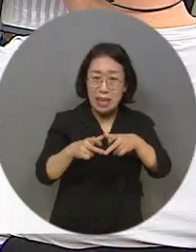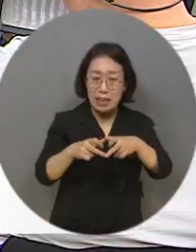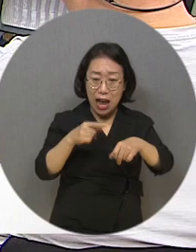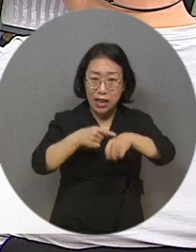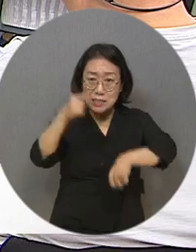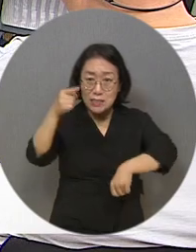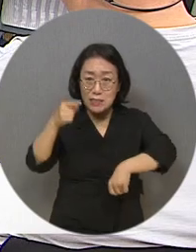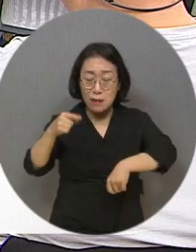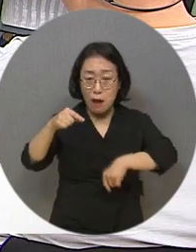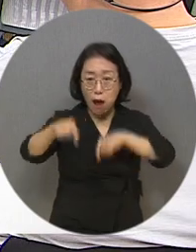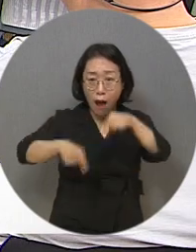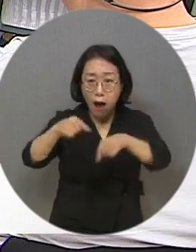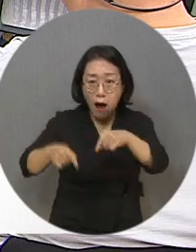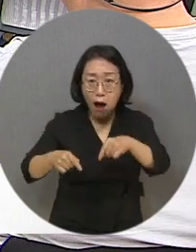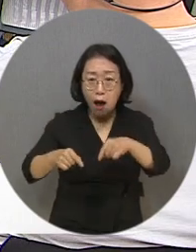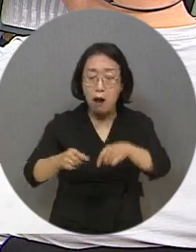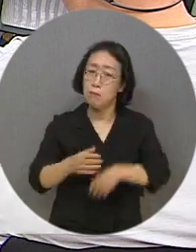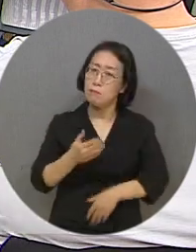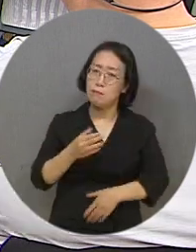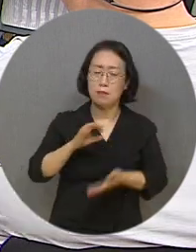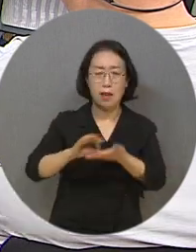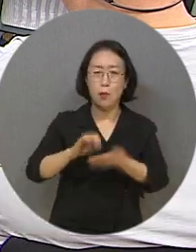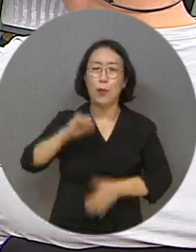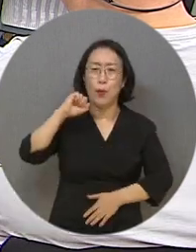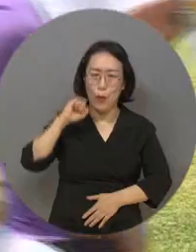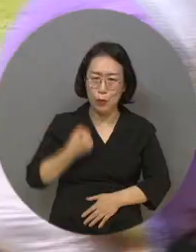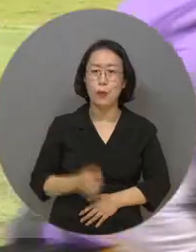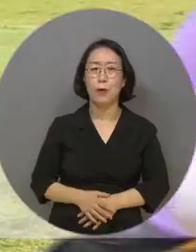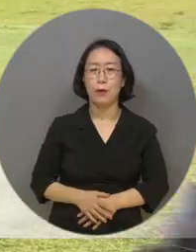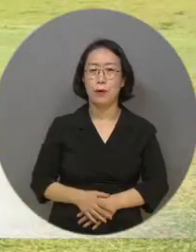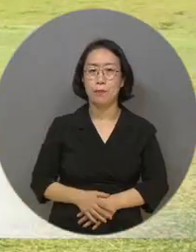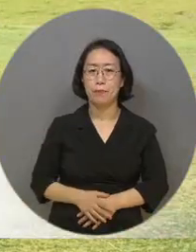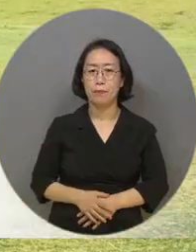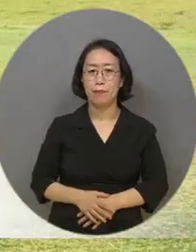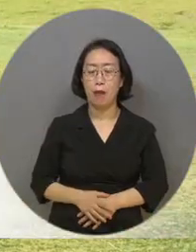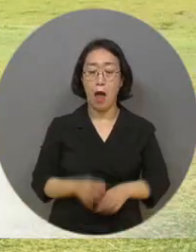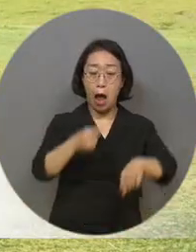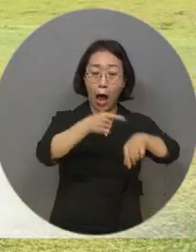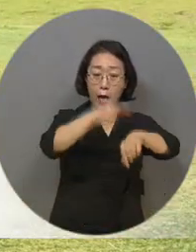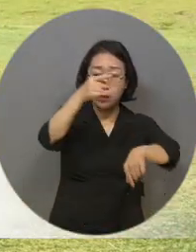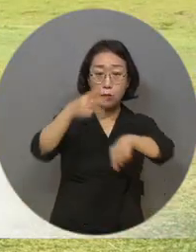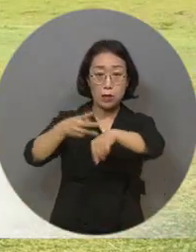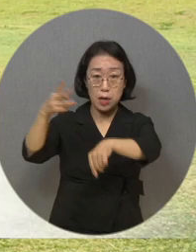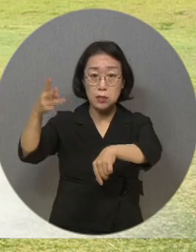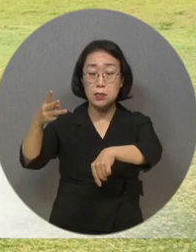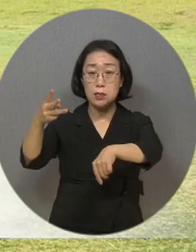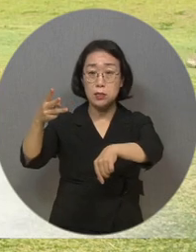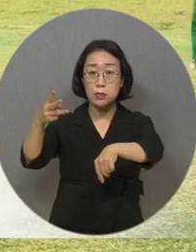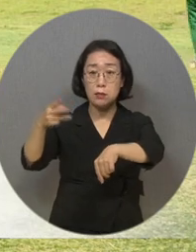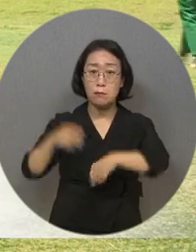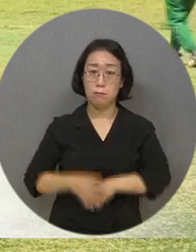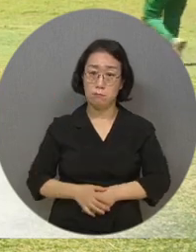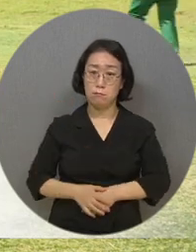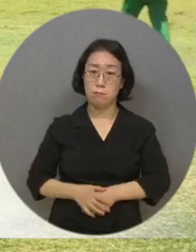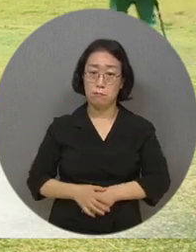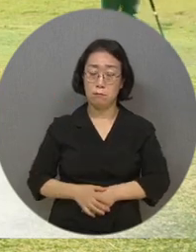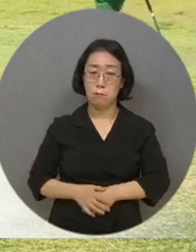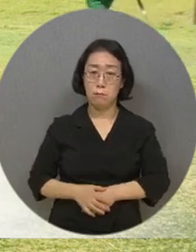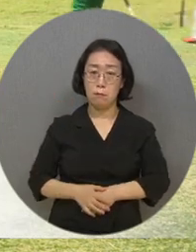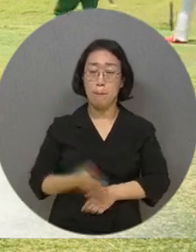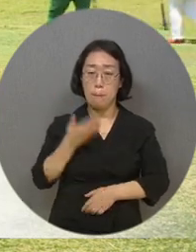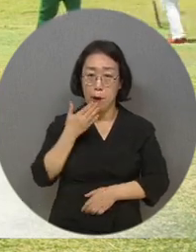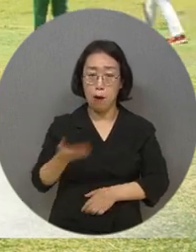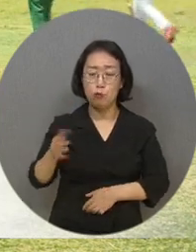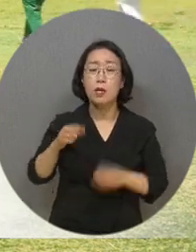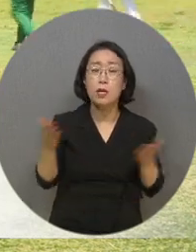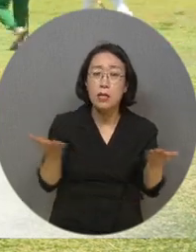시간이지만 정작 장애인들이 이용하기는 힘들다는 겁니다. 뭐 1시 타임부터 3시 타임까지 주는데 저희가 또